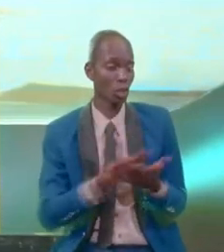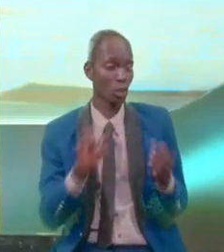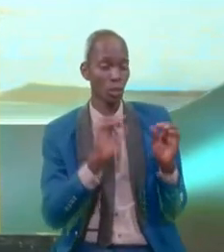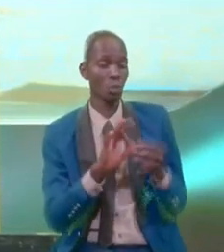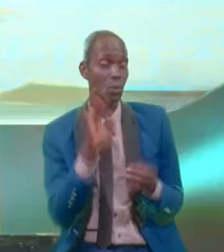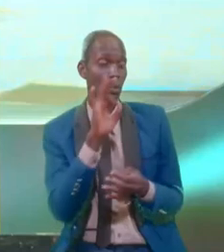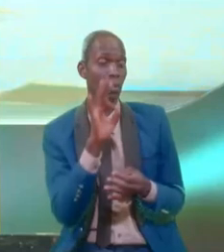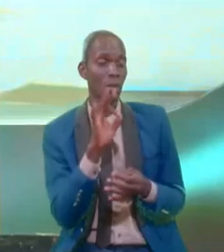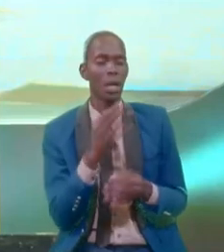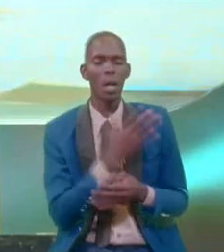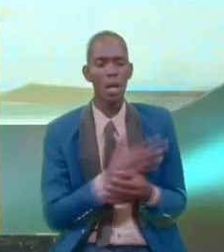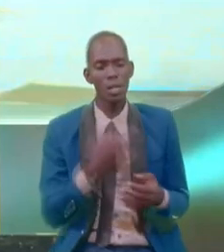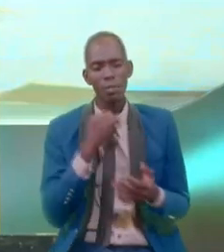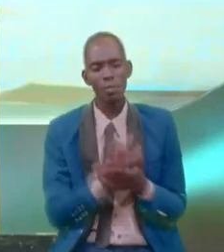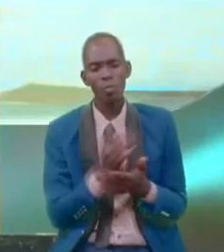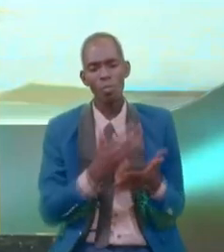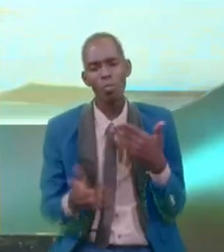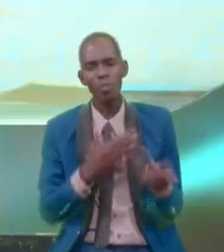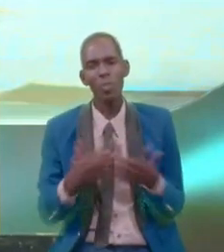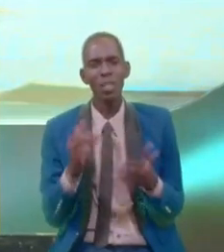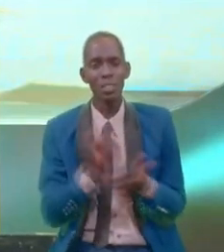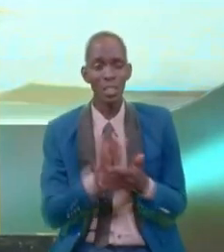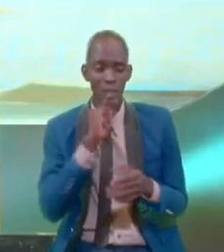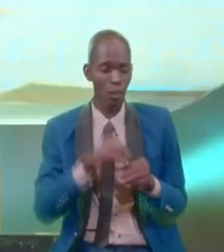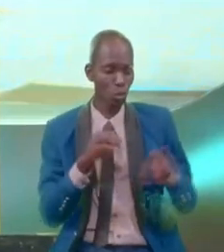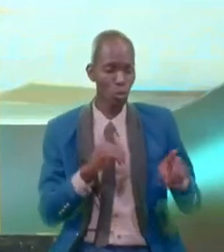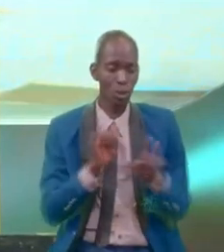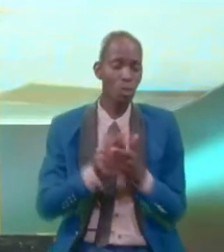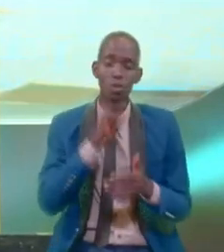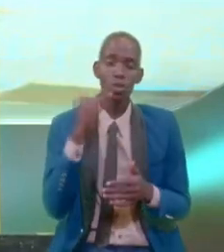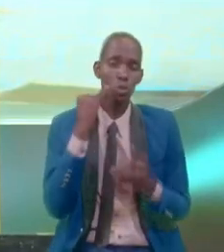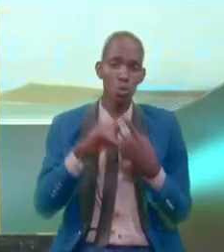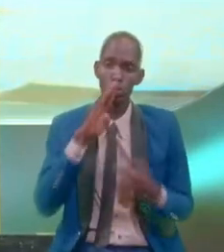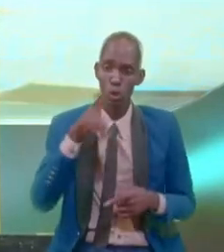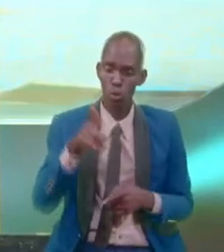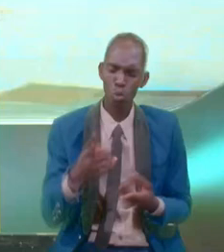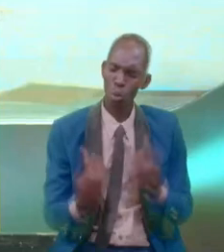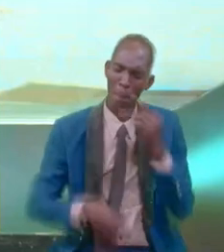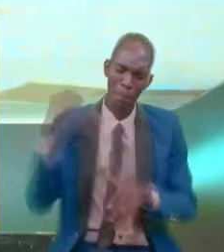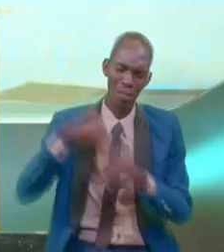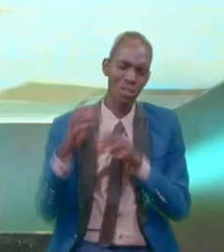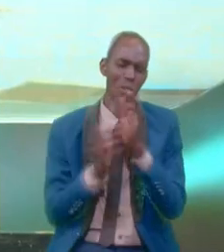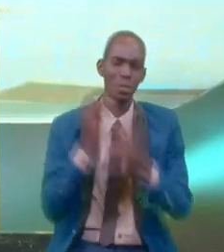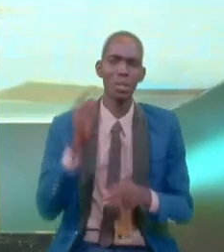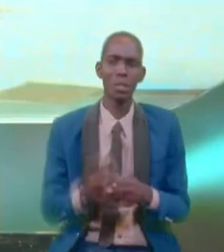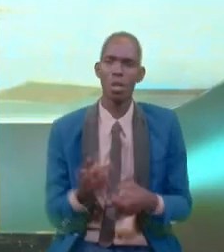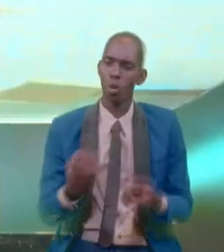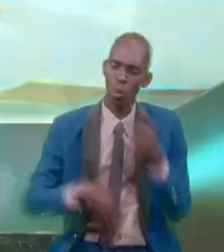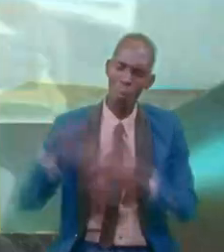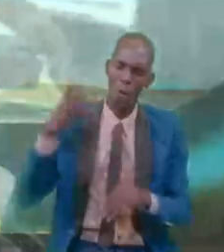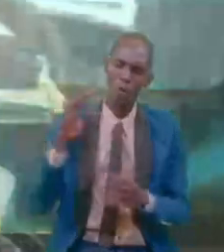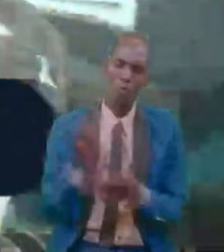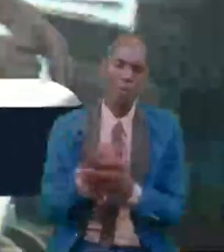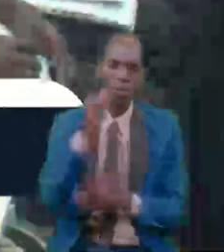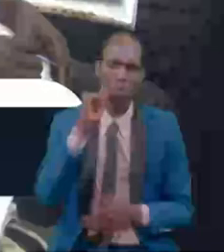lui demanda, « Quel est ton nom? » Ce qui ne doit pas en vous et qui est là, je dis, « Sors